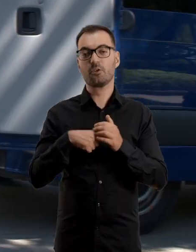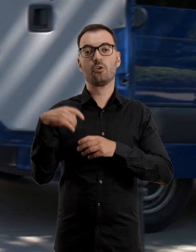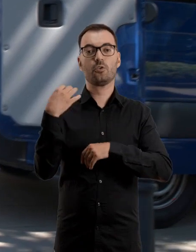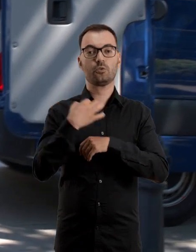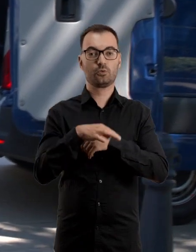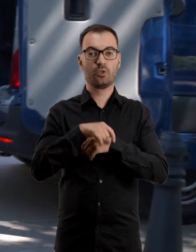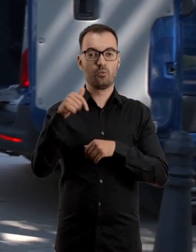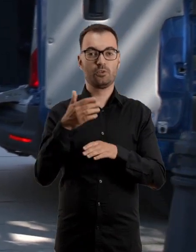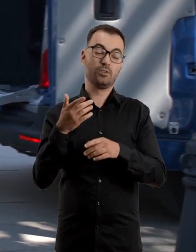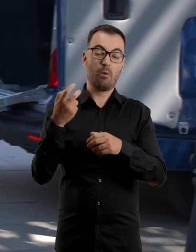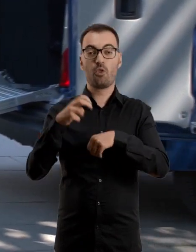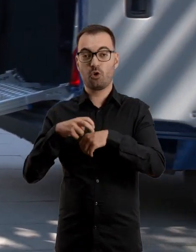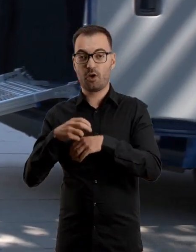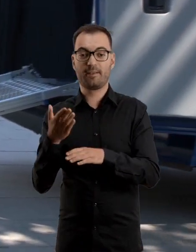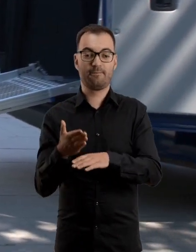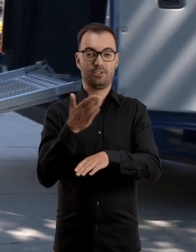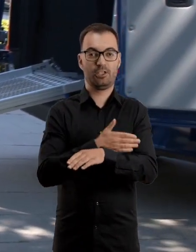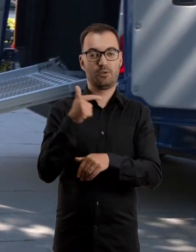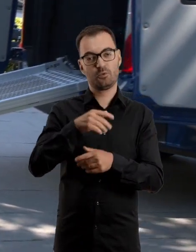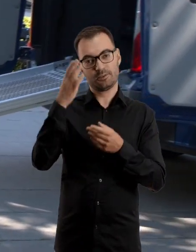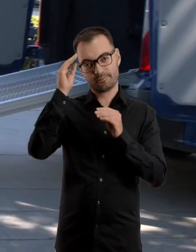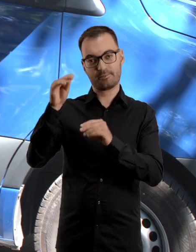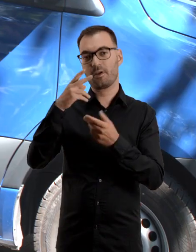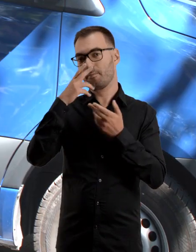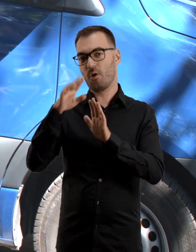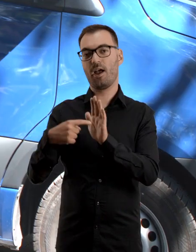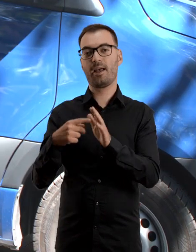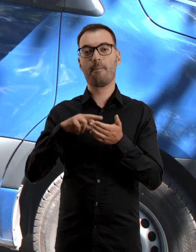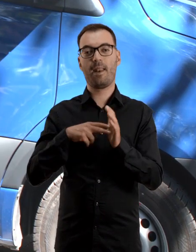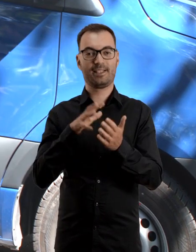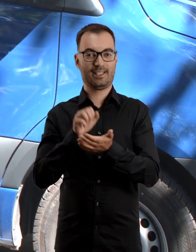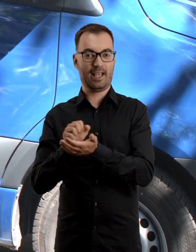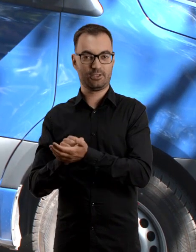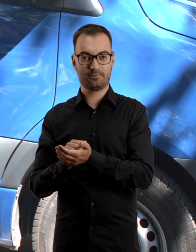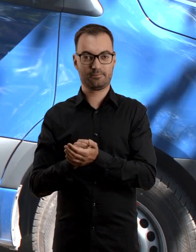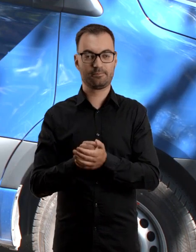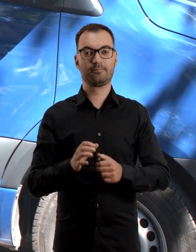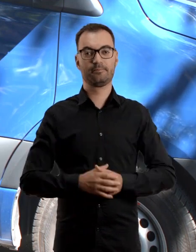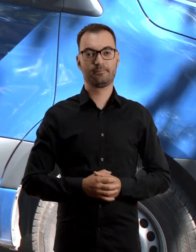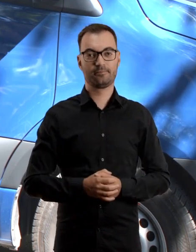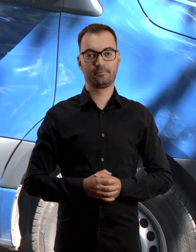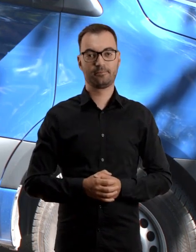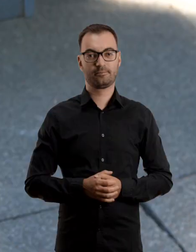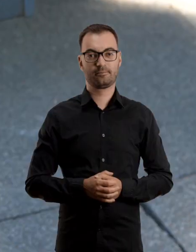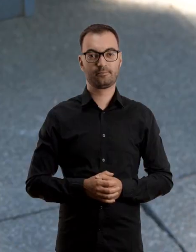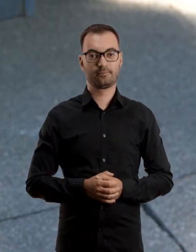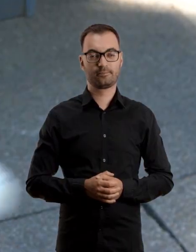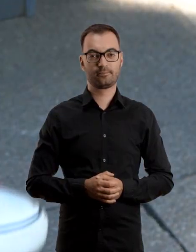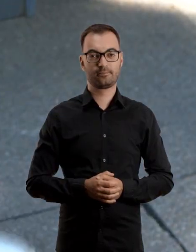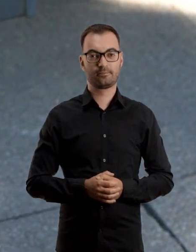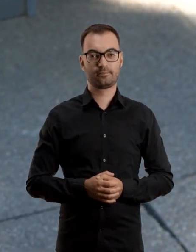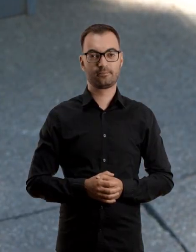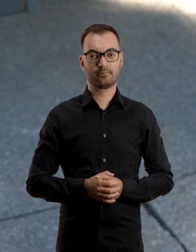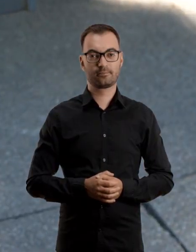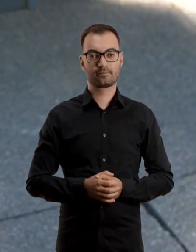podstawie zgłoszonego wcześniej przez studenta lub doktoranta planu zajęć. Z busa wysiada Monika Skrzypczak,